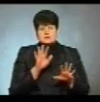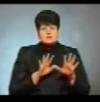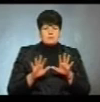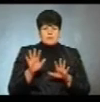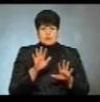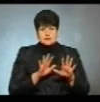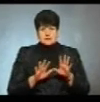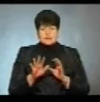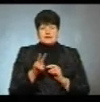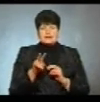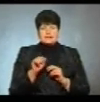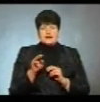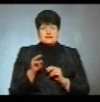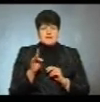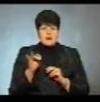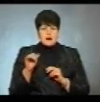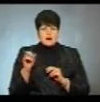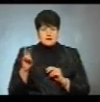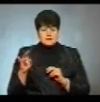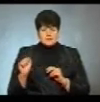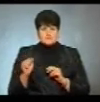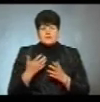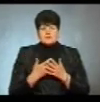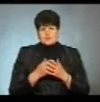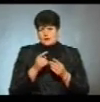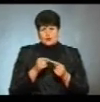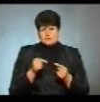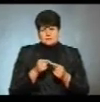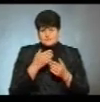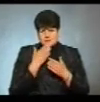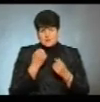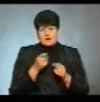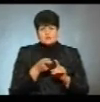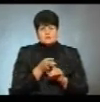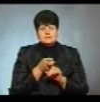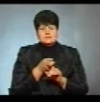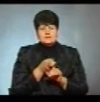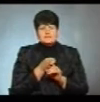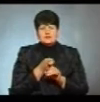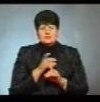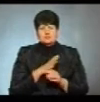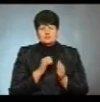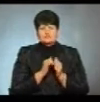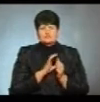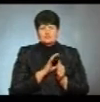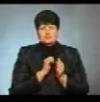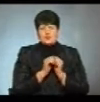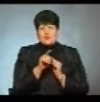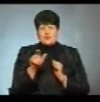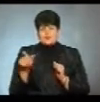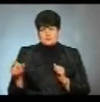латеральні зв'язки такі, що не на прикладі чогось конкретно, а щоб стосувалось кожного. Знову ж